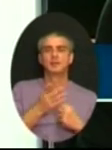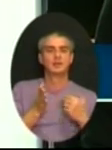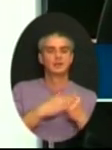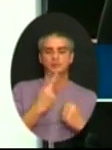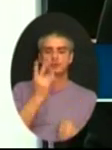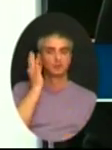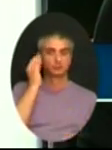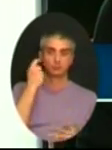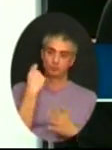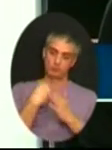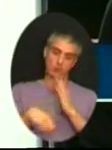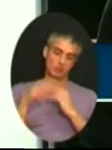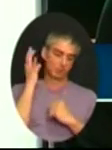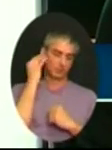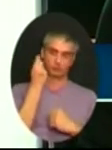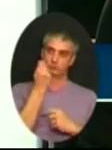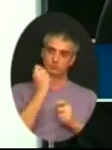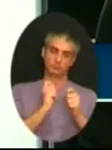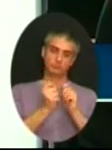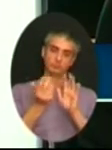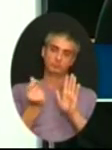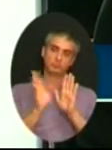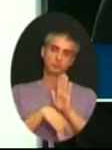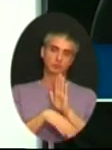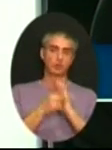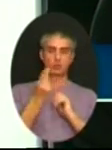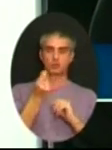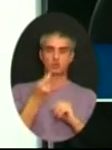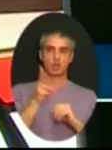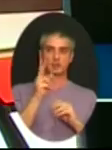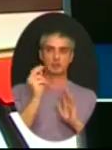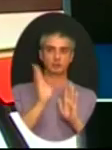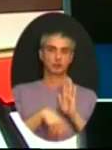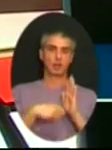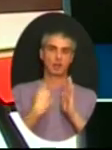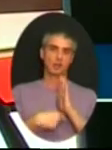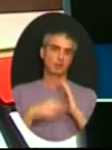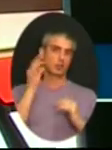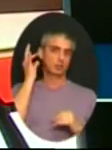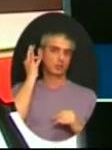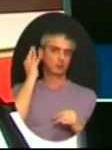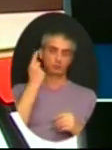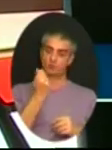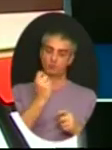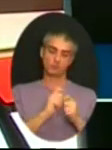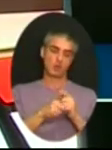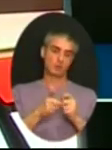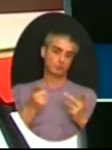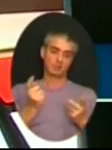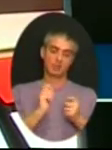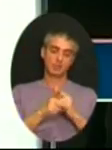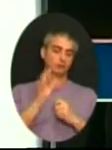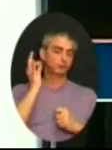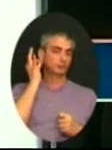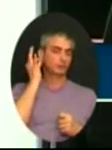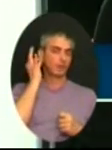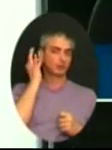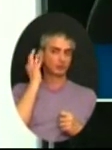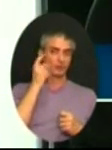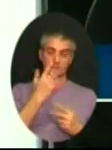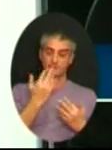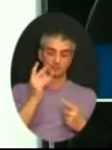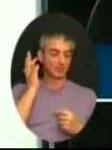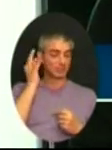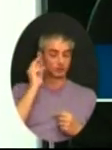מה עושה ביגמיסט? הוא קונה נשים במוהר זול. זה פשוט יותר זול לקנות נשים. המוהר, זה התשלום עבור האישה.